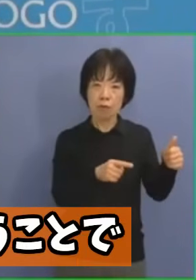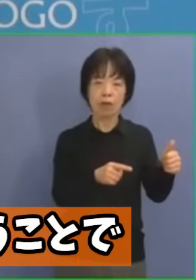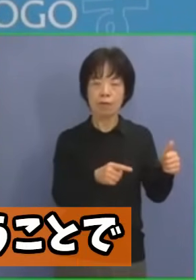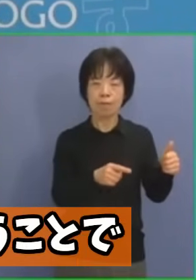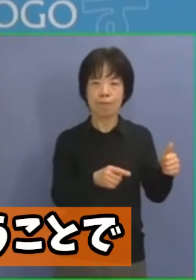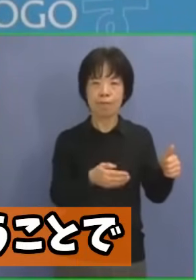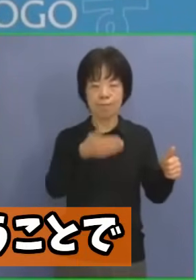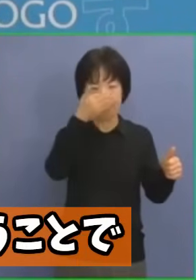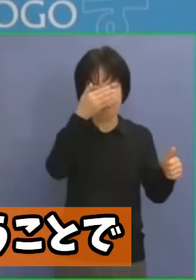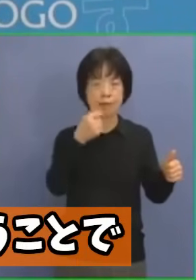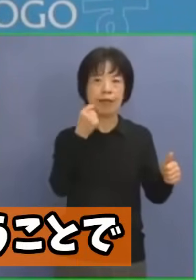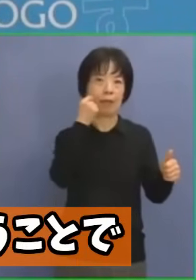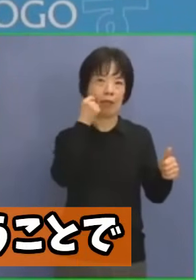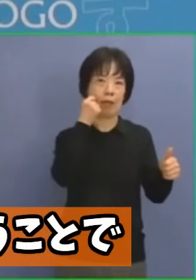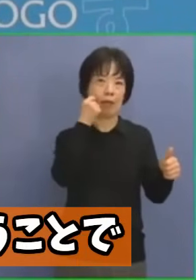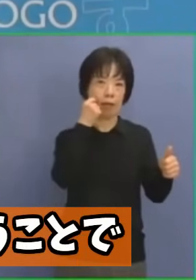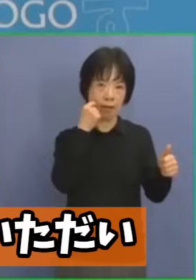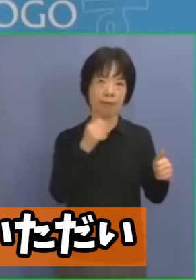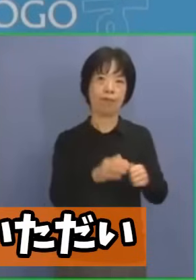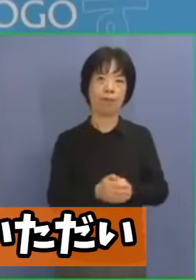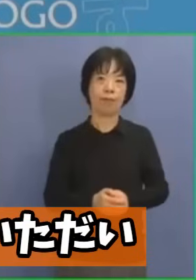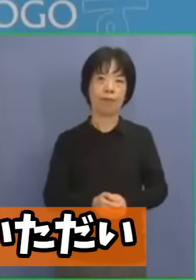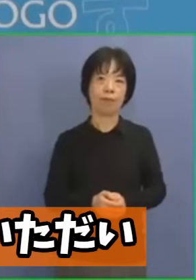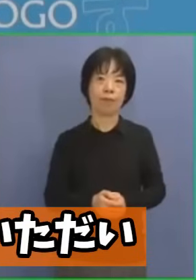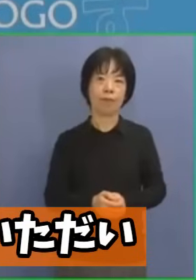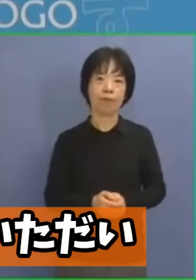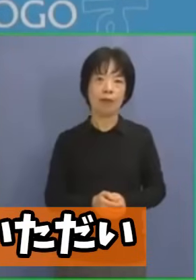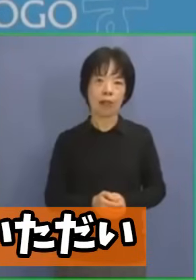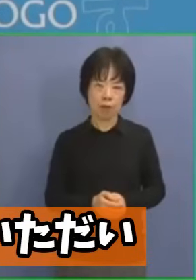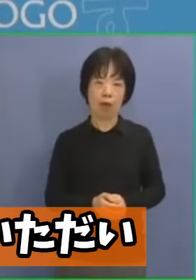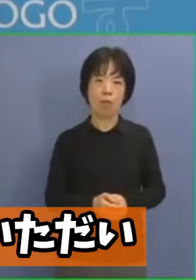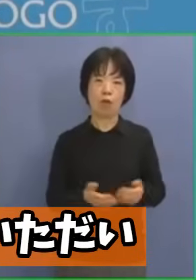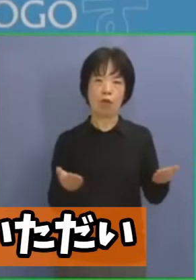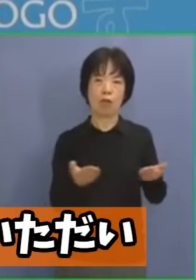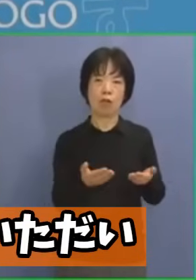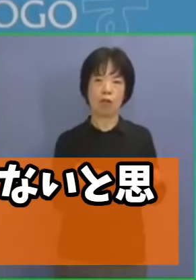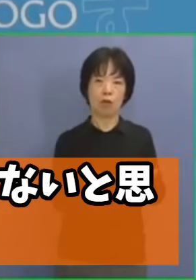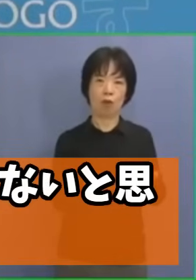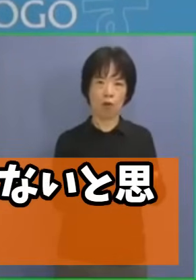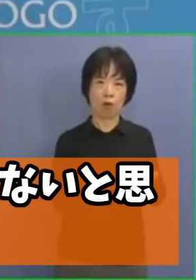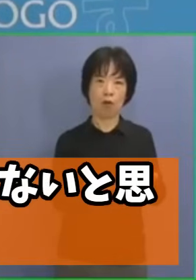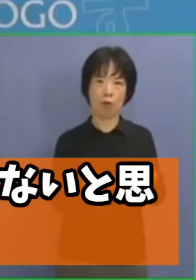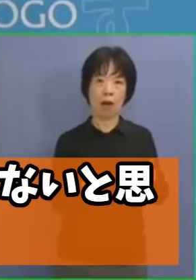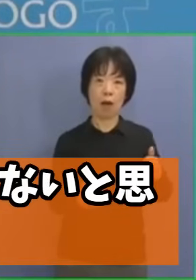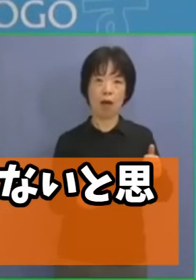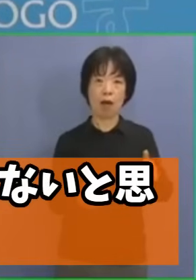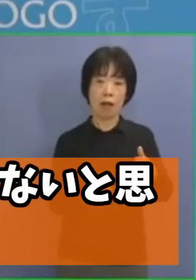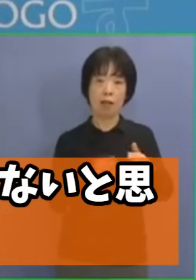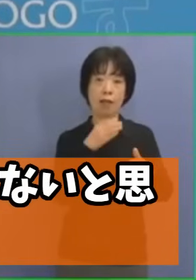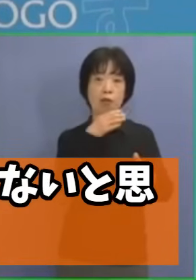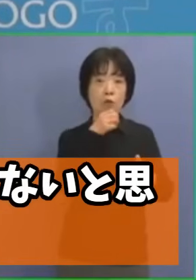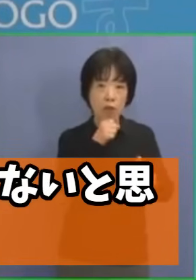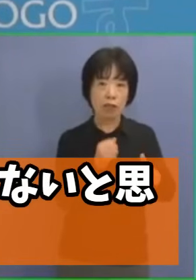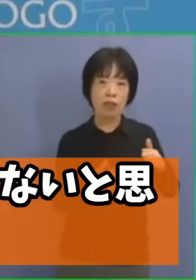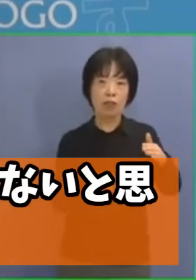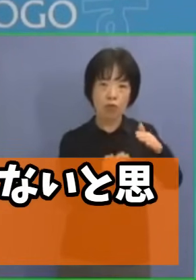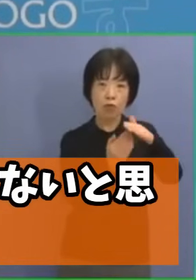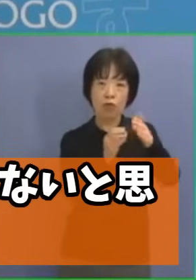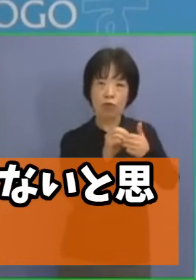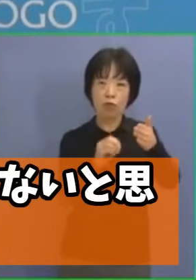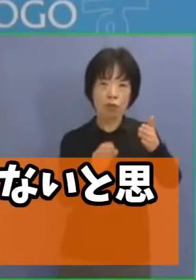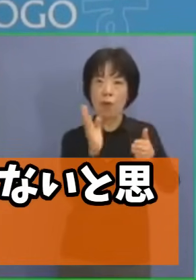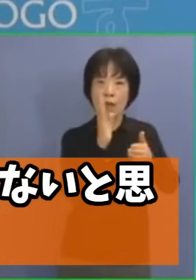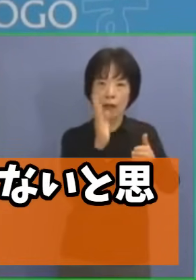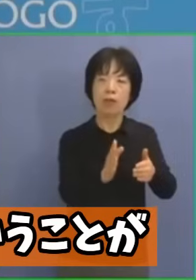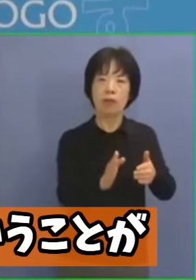できないということで、まあ、退職というものを一旦保留させていただいて、まあ、今後、まあ、しっかり調査をしな